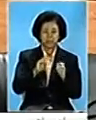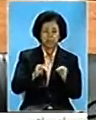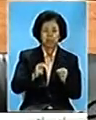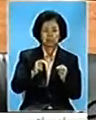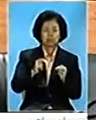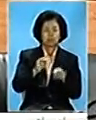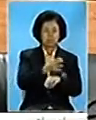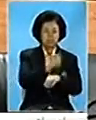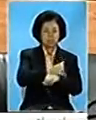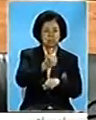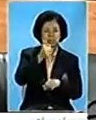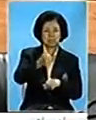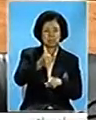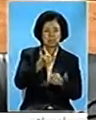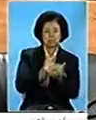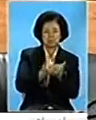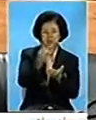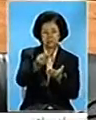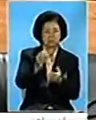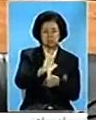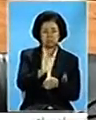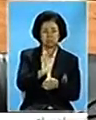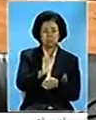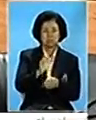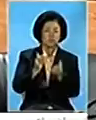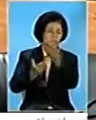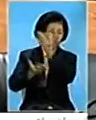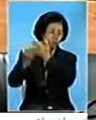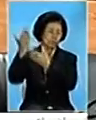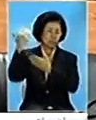ไม่ซื้อเสียงผมสะท้อนให้ฟังนิดนึงครับว่าสมัยก่อนเนี้ย